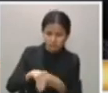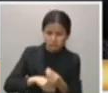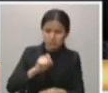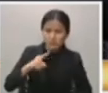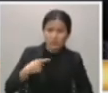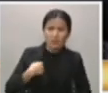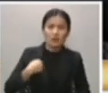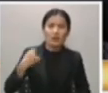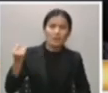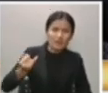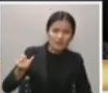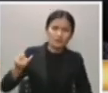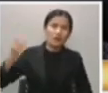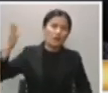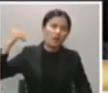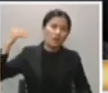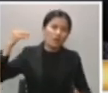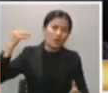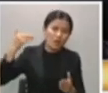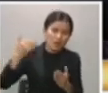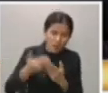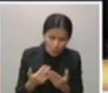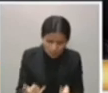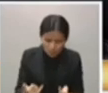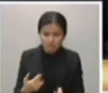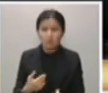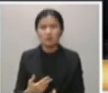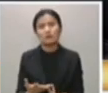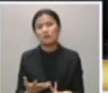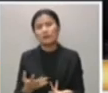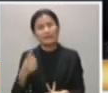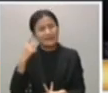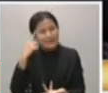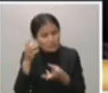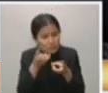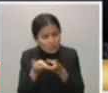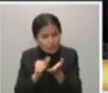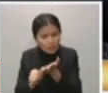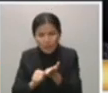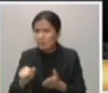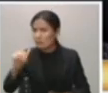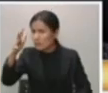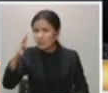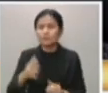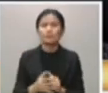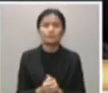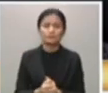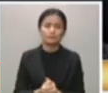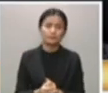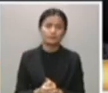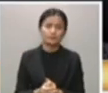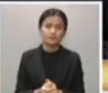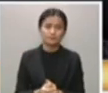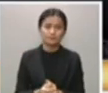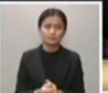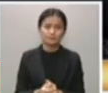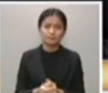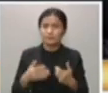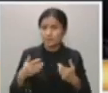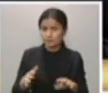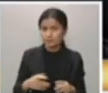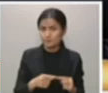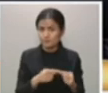ซึ่งยังหาหนทางแก้ไขไม่ได้เลยระยะต่อมาทันทีที่ท่านเริ่